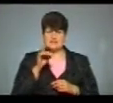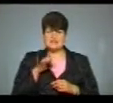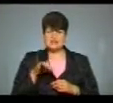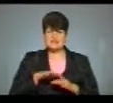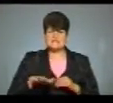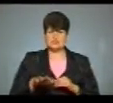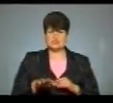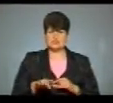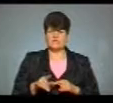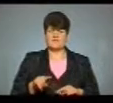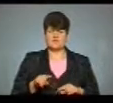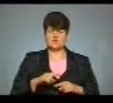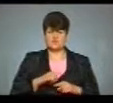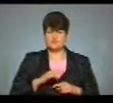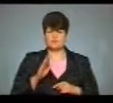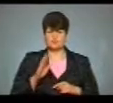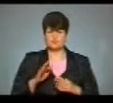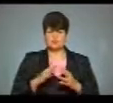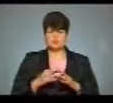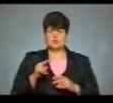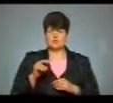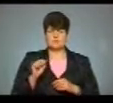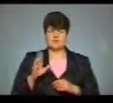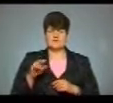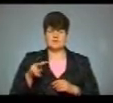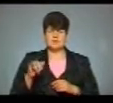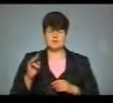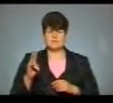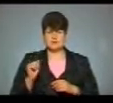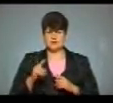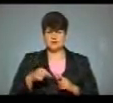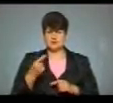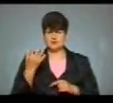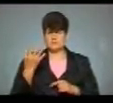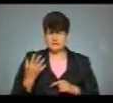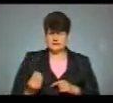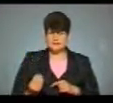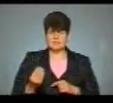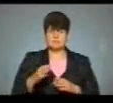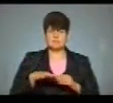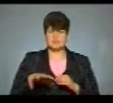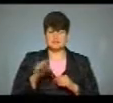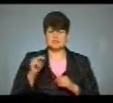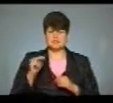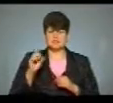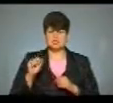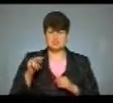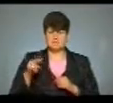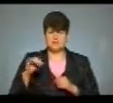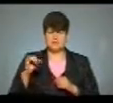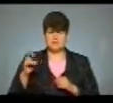площі. Фінішуватимуть спортсмени в районі села Павлівка. Наступного дня вони стартують з Майдану Чапельського та проїдуть Немирівським